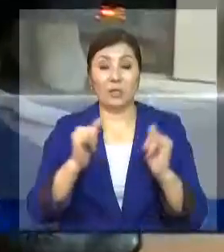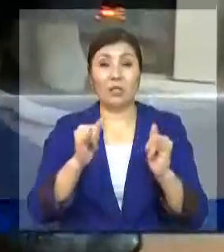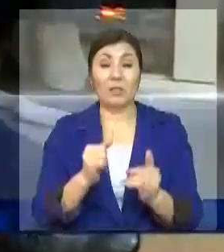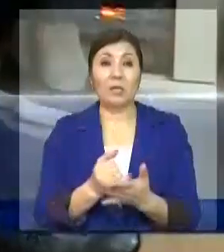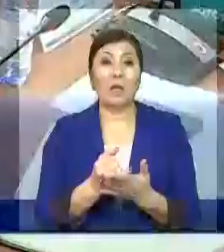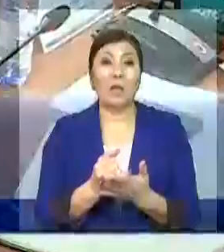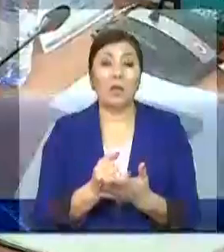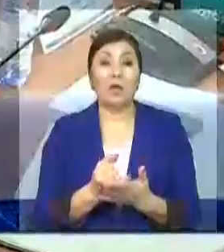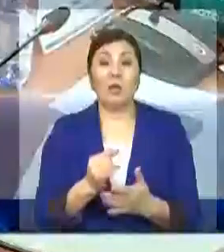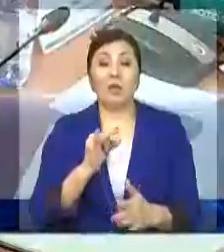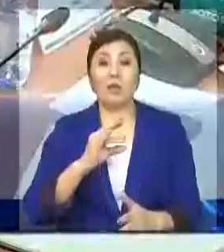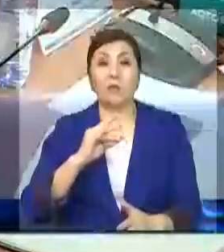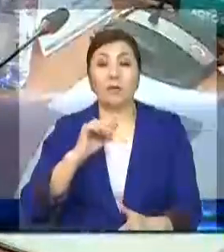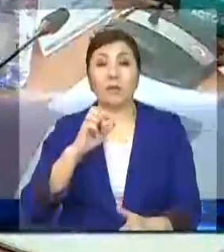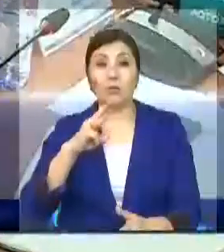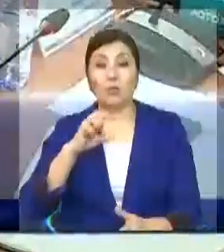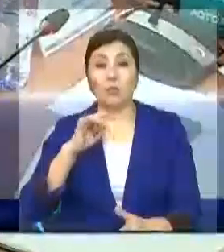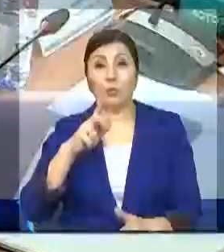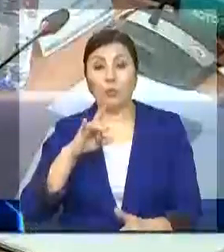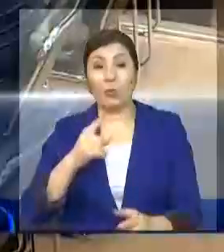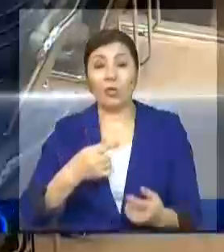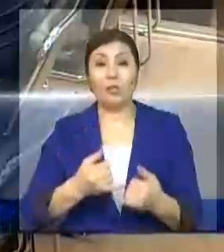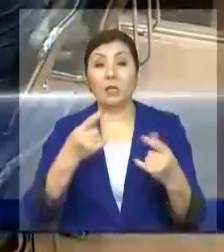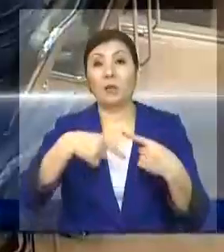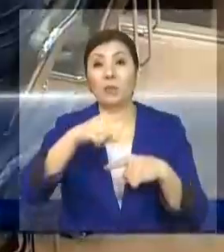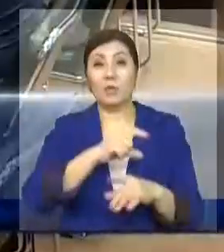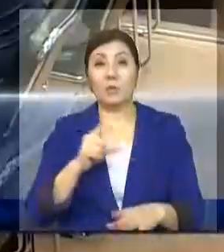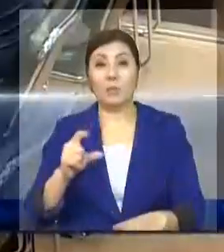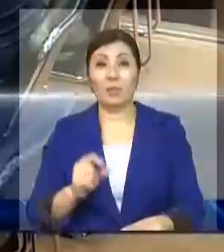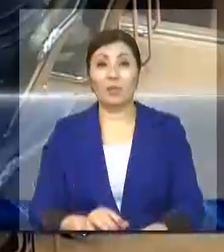инфраструктуры для предпринимателей. Динара Абдуалиева, Азамат Сауханов, телеканал «Актобе».